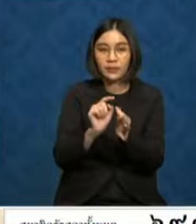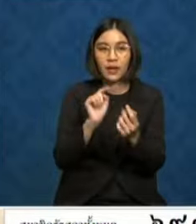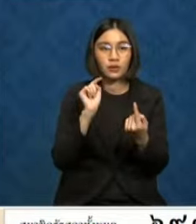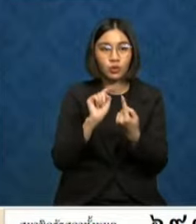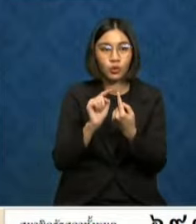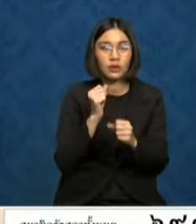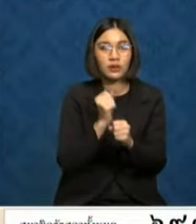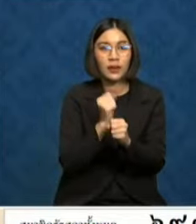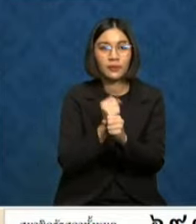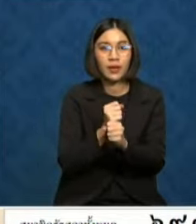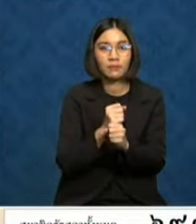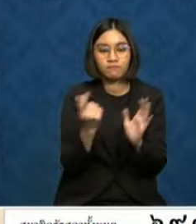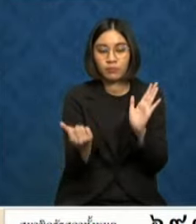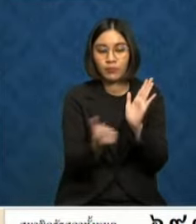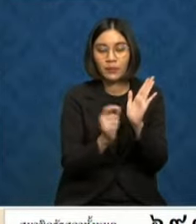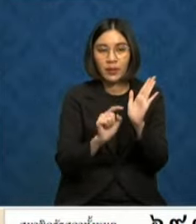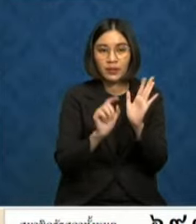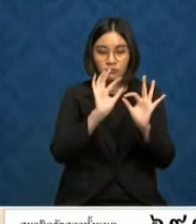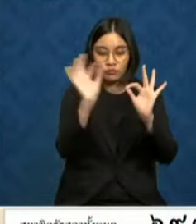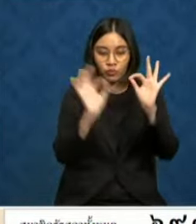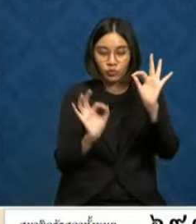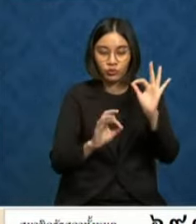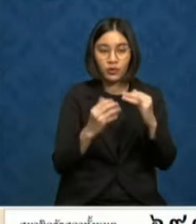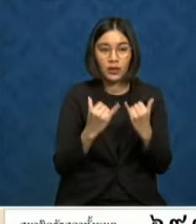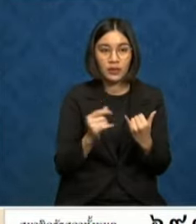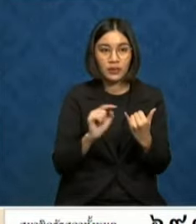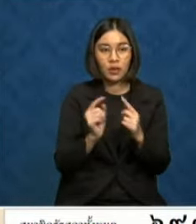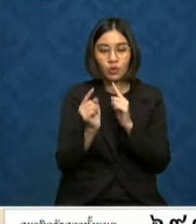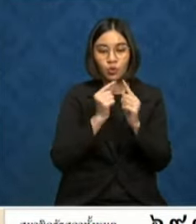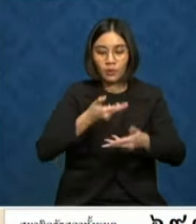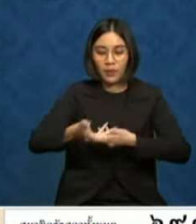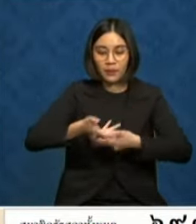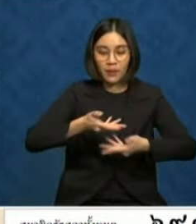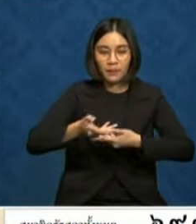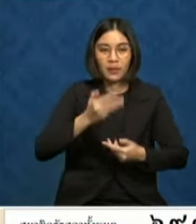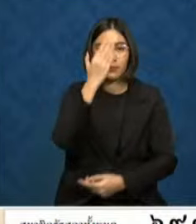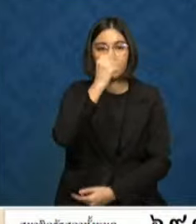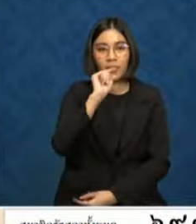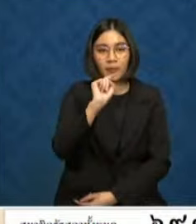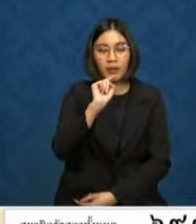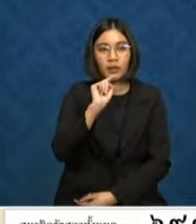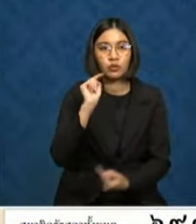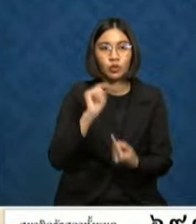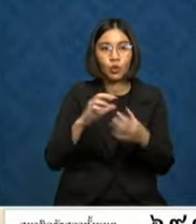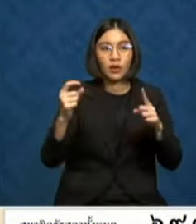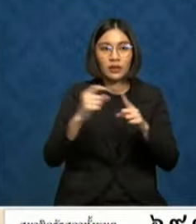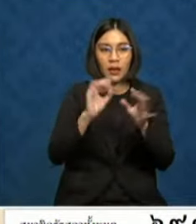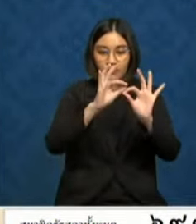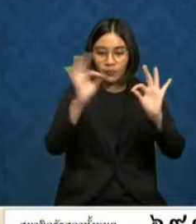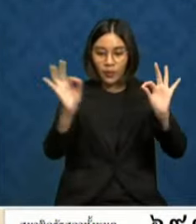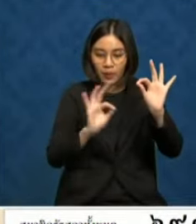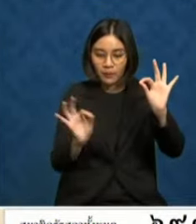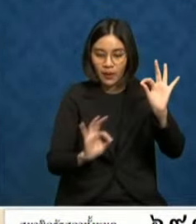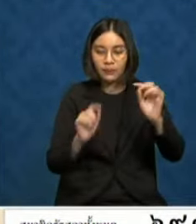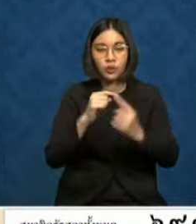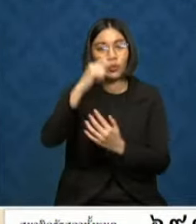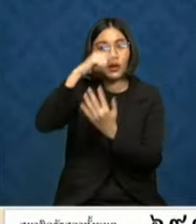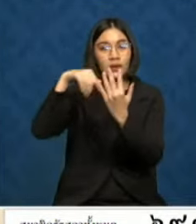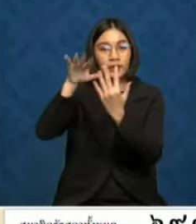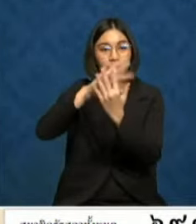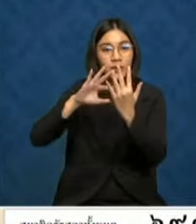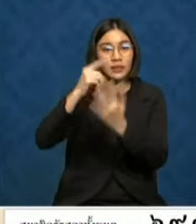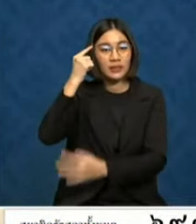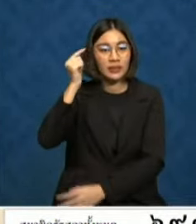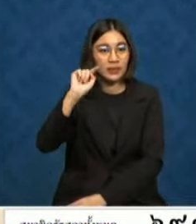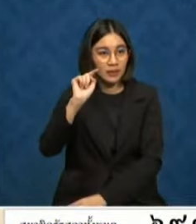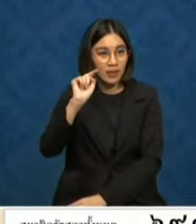การระบุประเด็นนี้นั้นเป็นการเจรจาต่อรองเพื่อที่จะให้ได้ถ้อยคำที่ประเทศไทยม